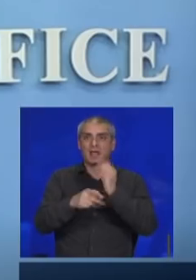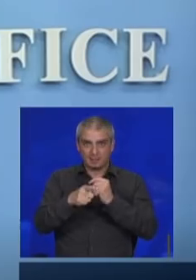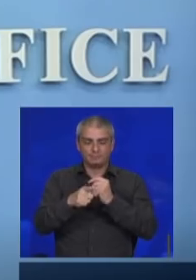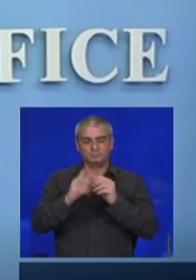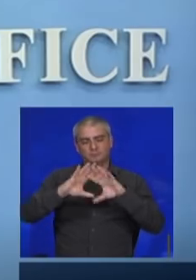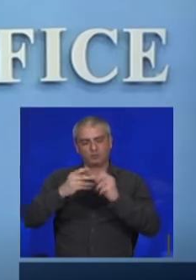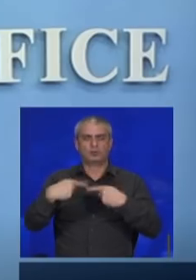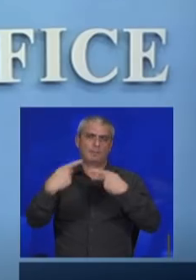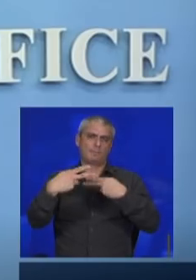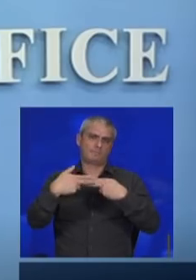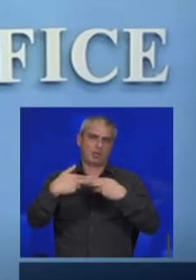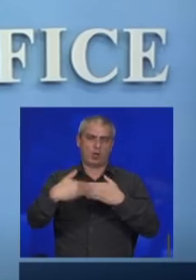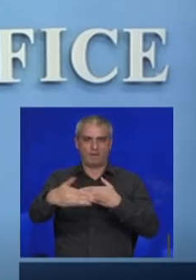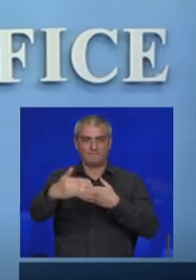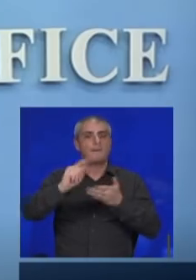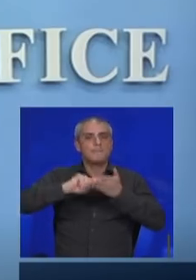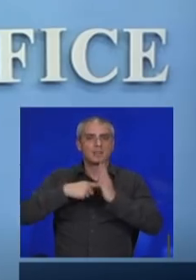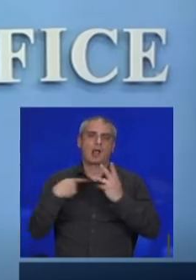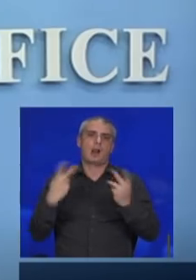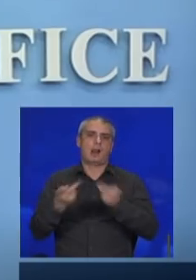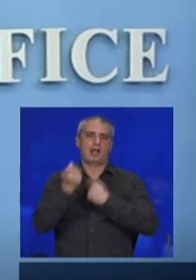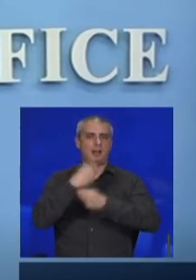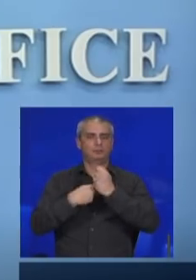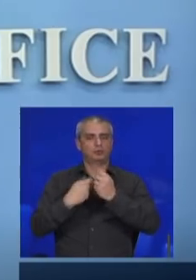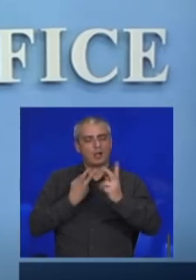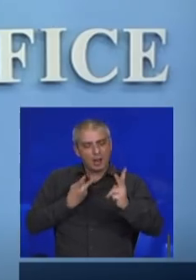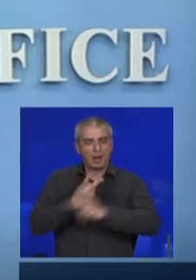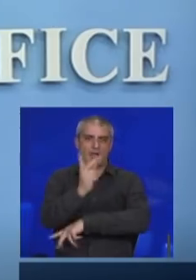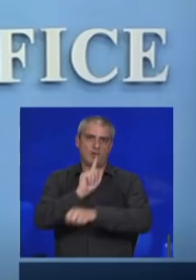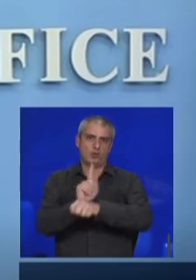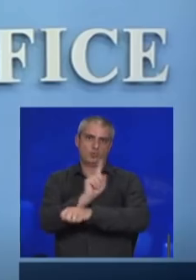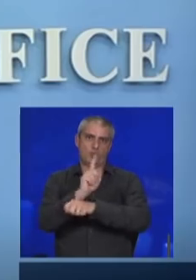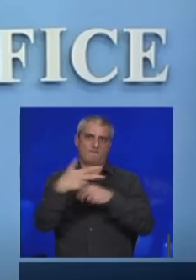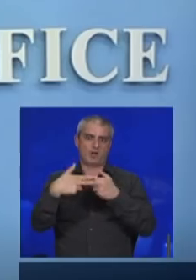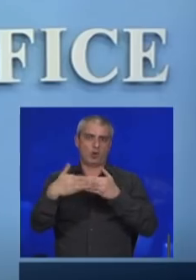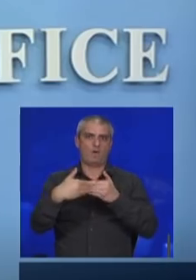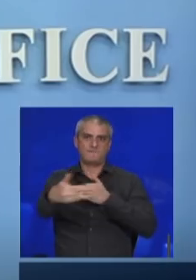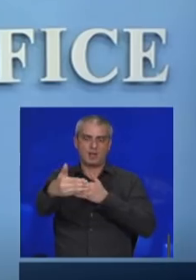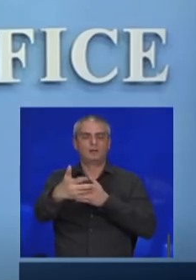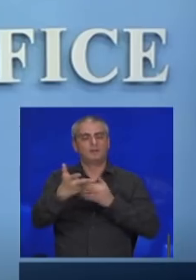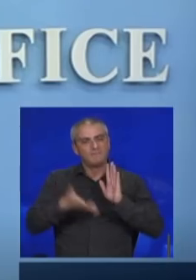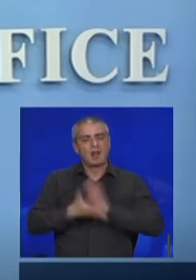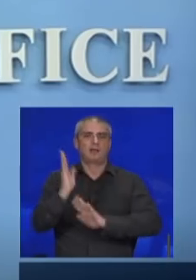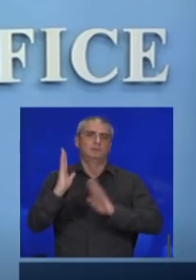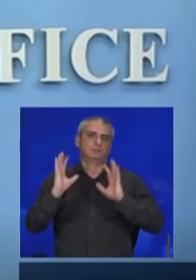הקרובים במטרה להקל על המשק לצלוח את התקופה הקרובה ולצאת ממנה